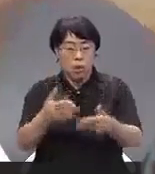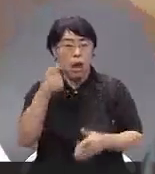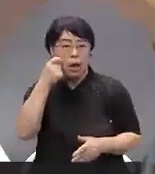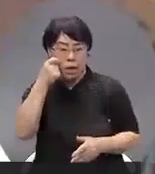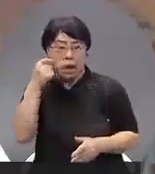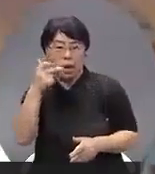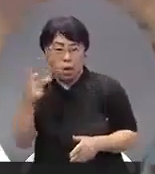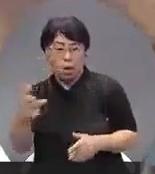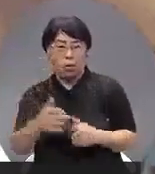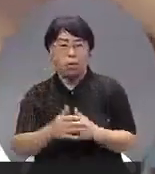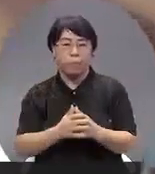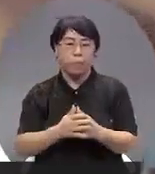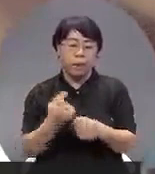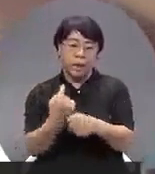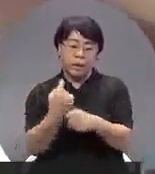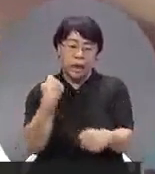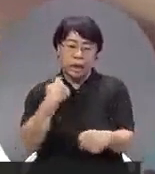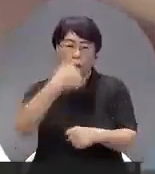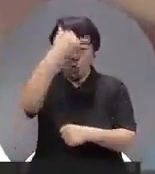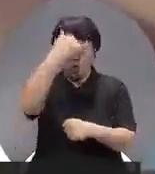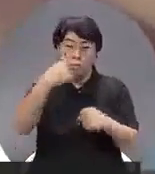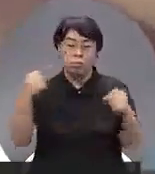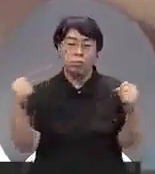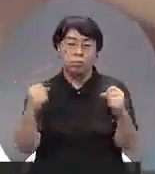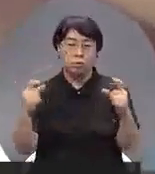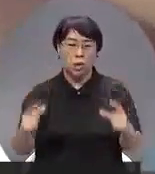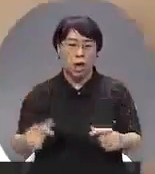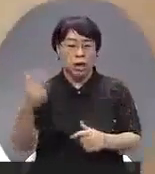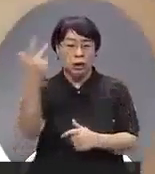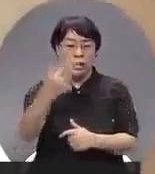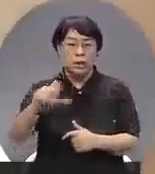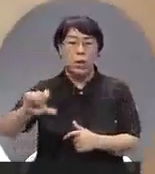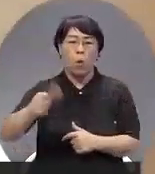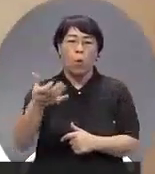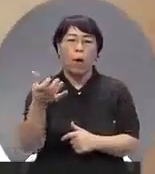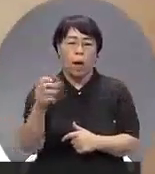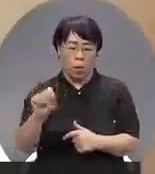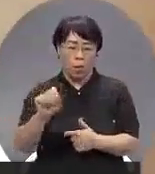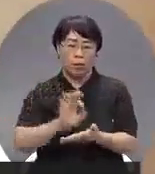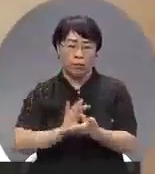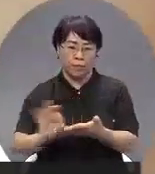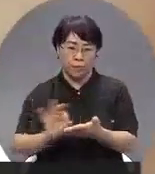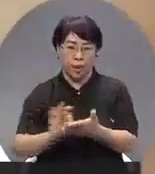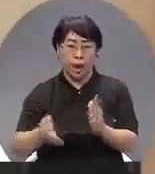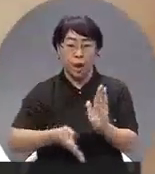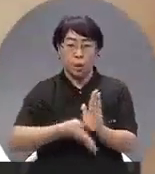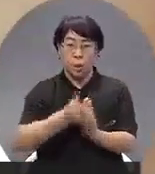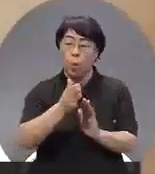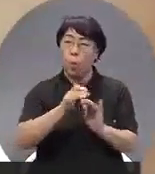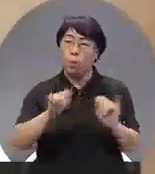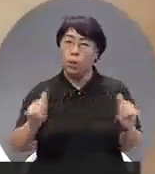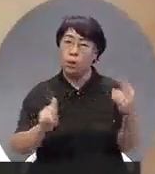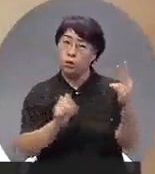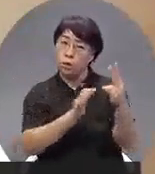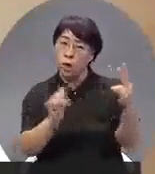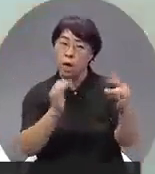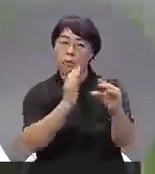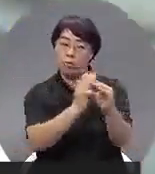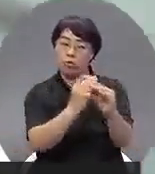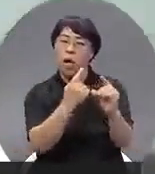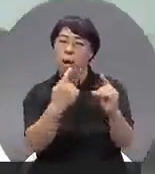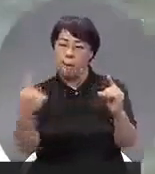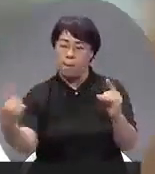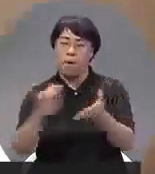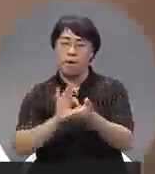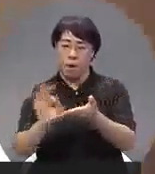있는데요. 그래서인지 지난해 충북에서만 7,500억 원이 발행돼 도민 2명 중 1명꼴로